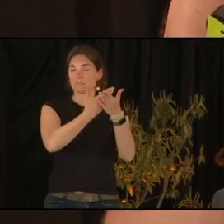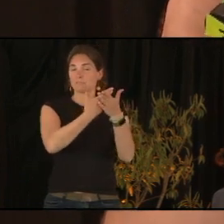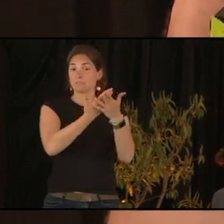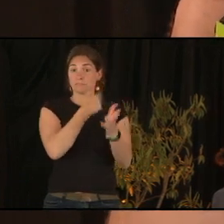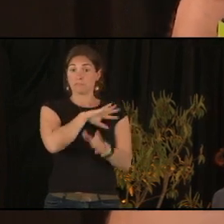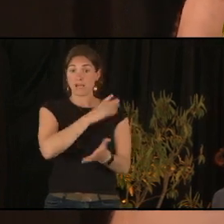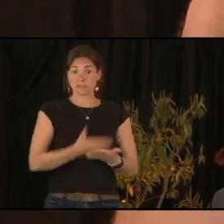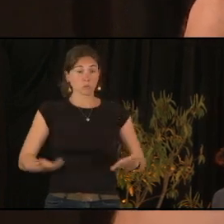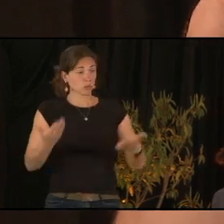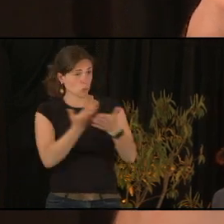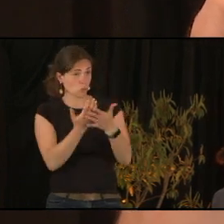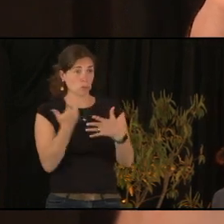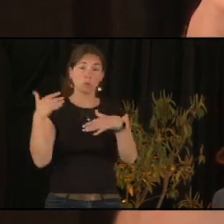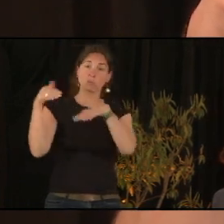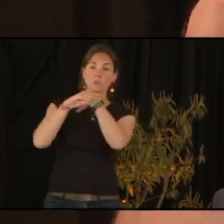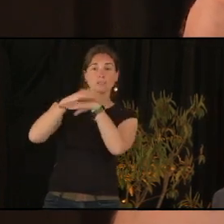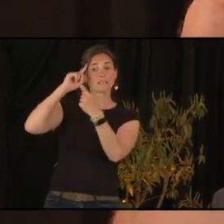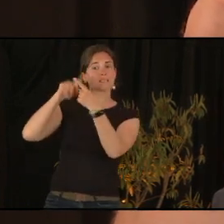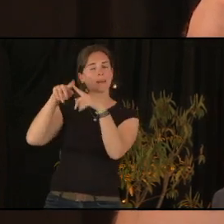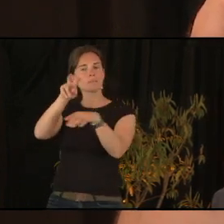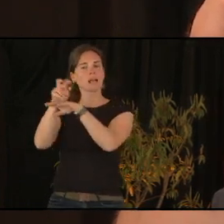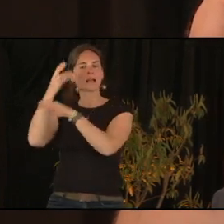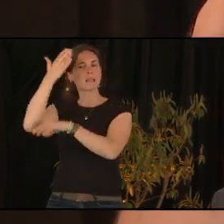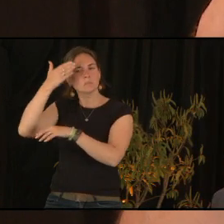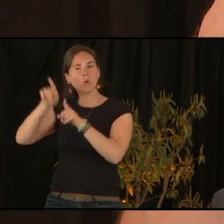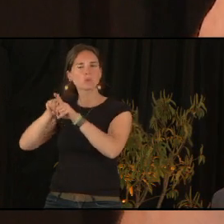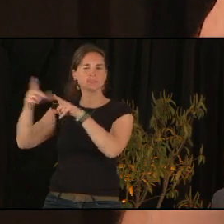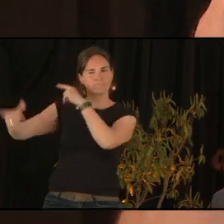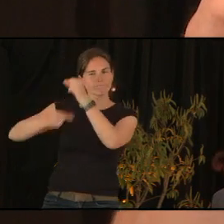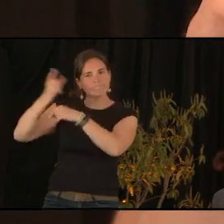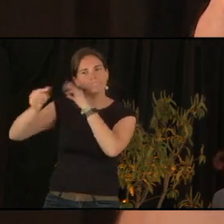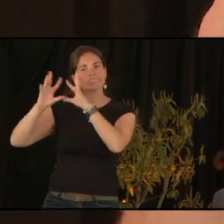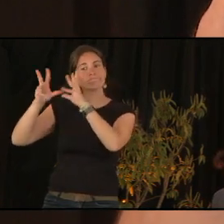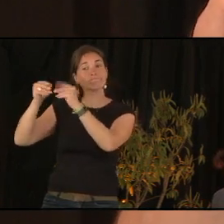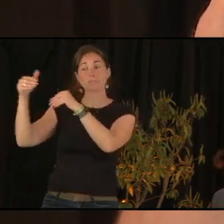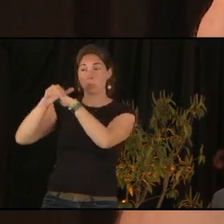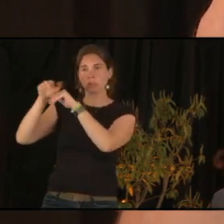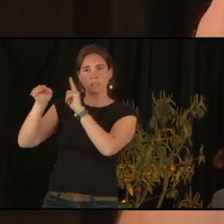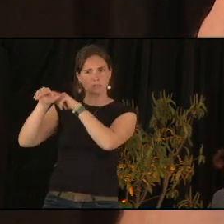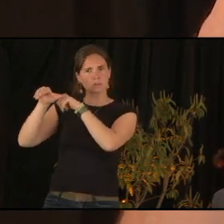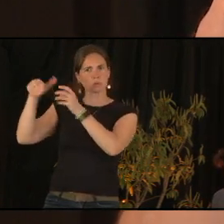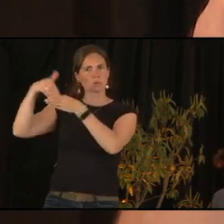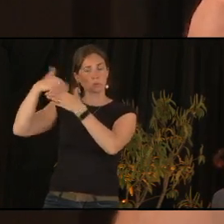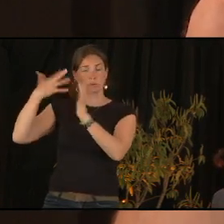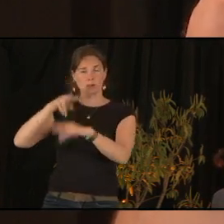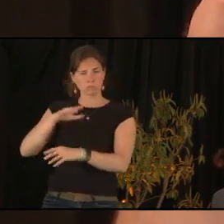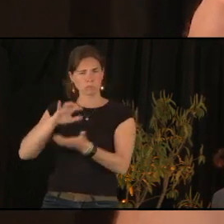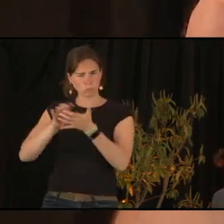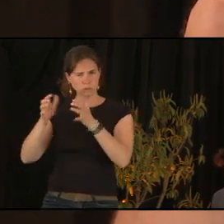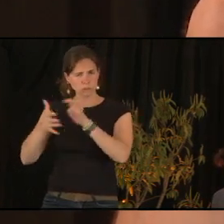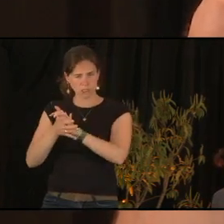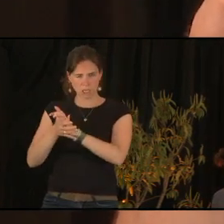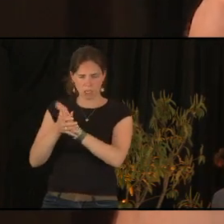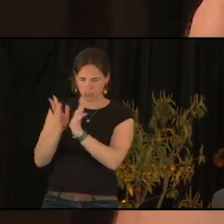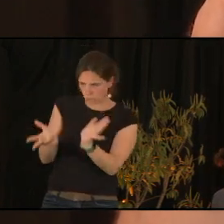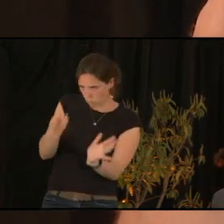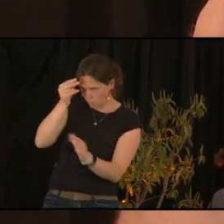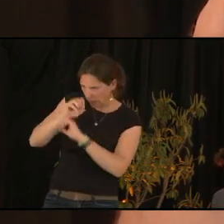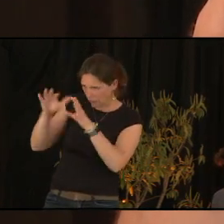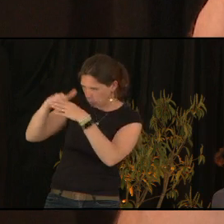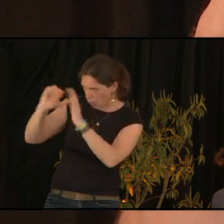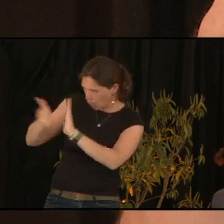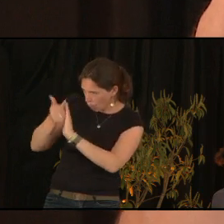qui se passe aujourd'hui dans les politiques de conservation des animaux et de la faune, qui sont des politiques extrêmement compliquées à appréhender, qui sont